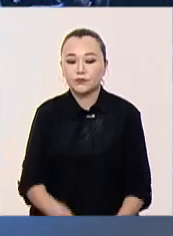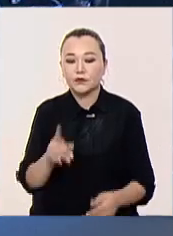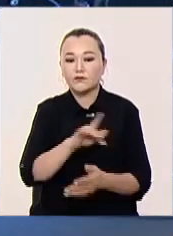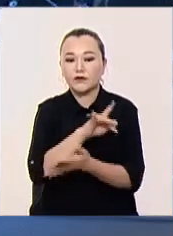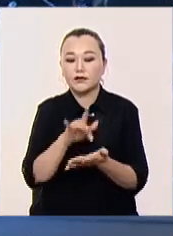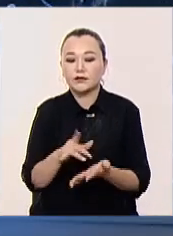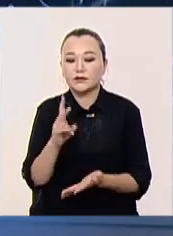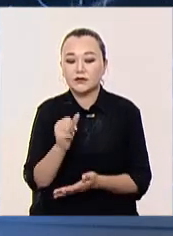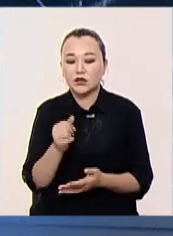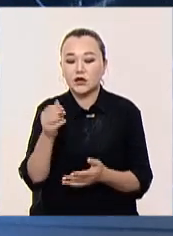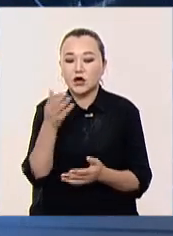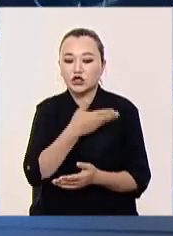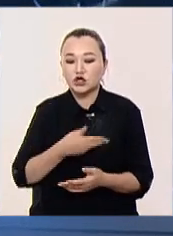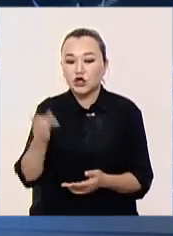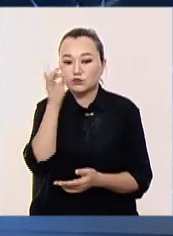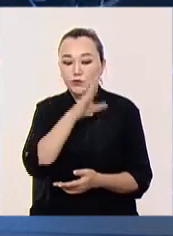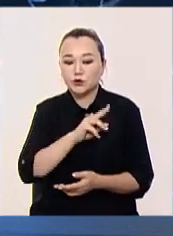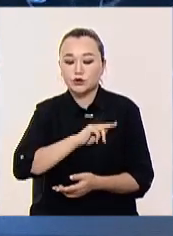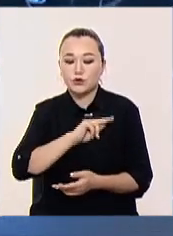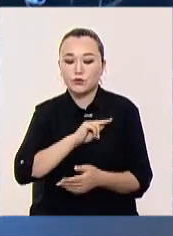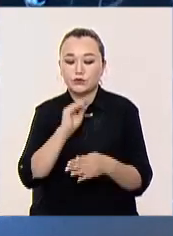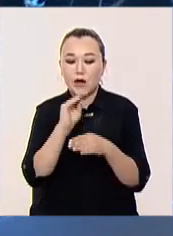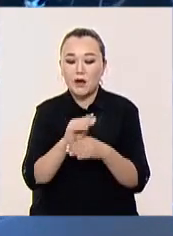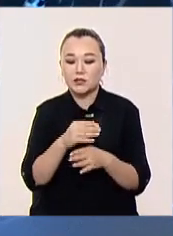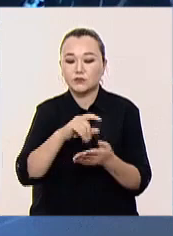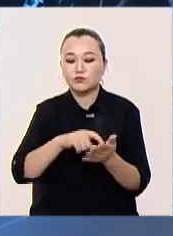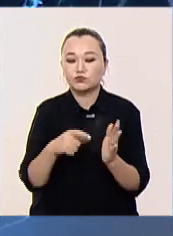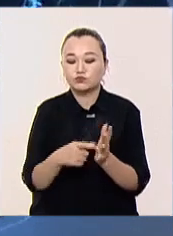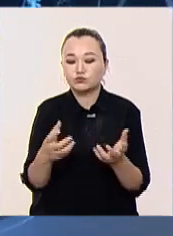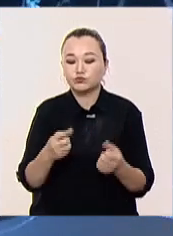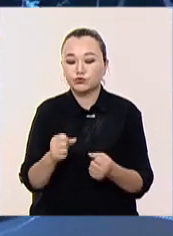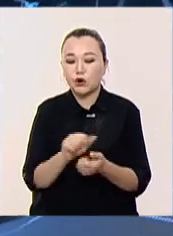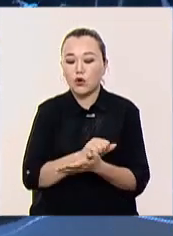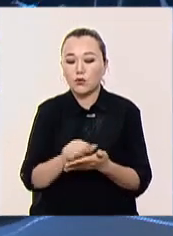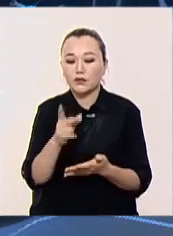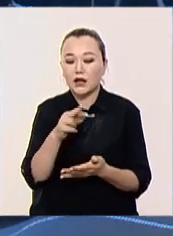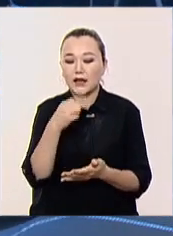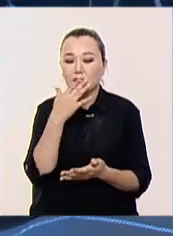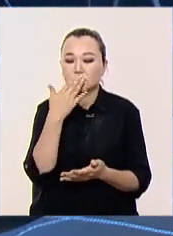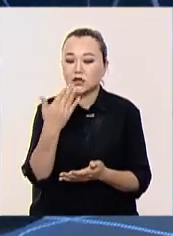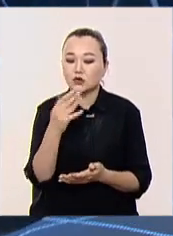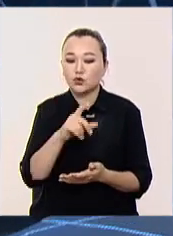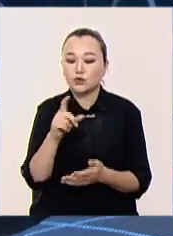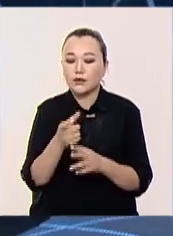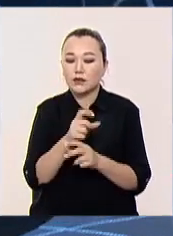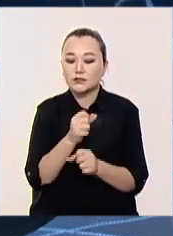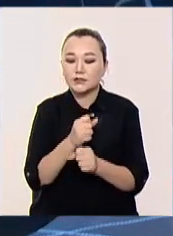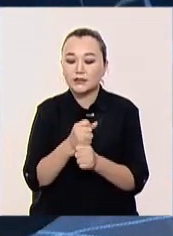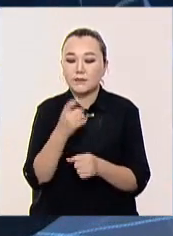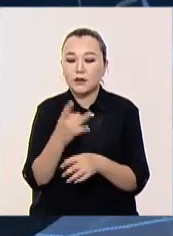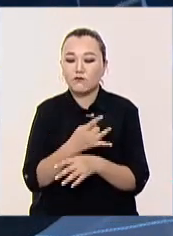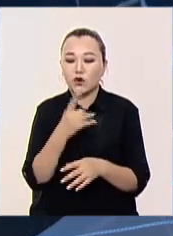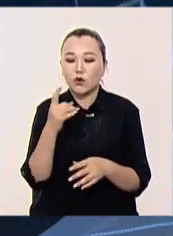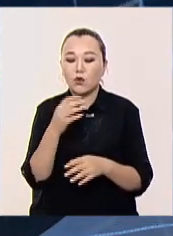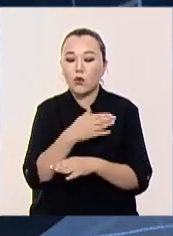В городах нашей республики заработали дополнительные пункты приема документов для иностранных граждан. Это сделано в первую очередь для